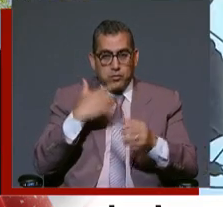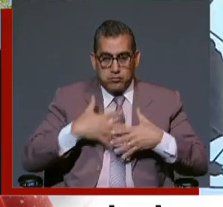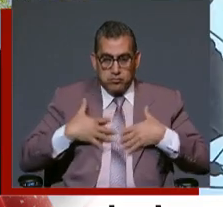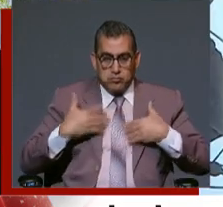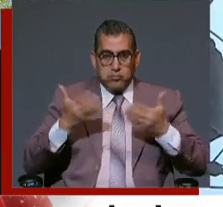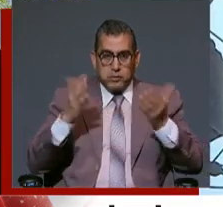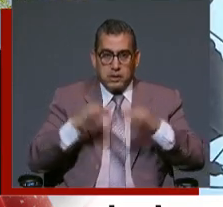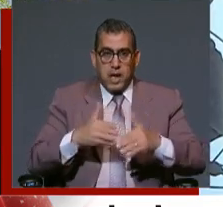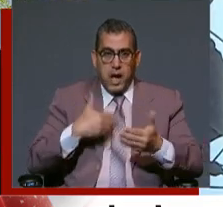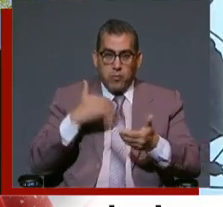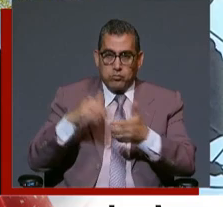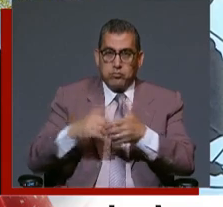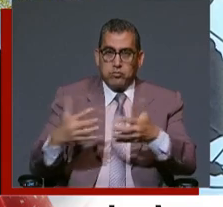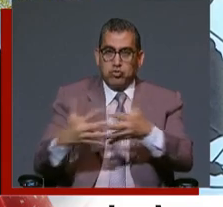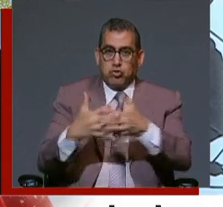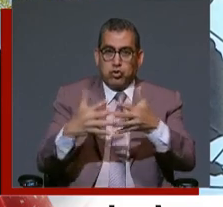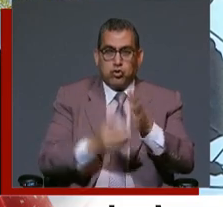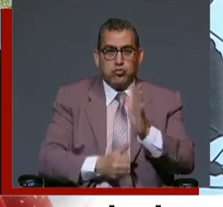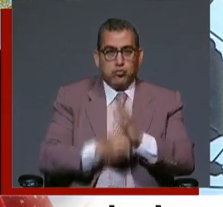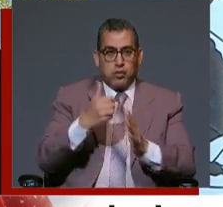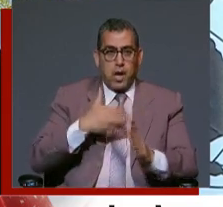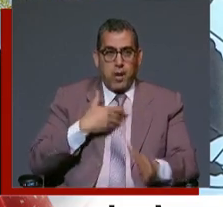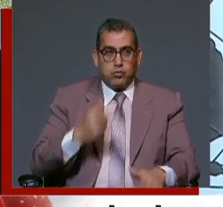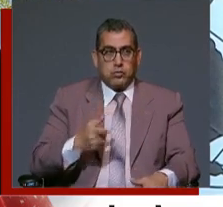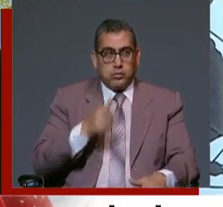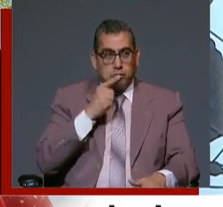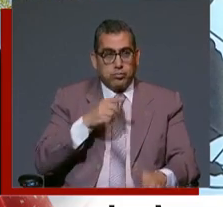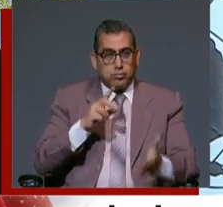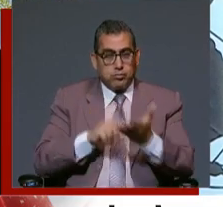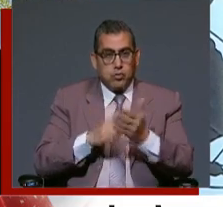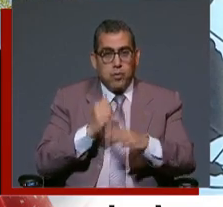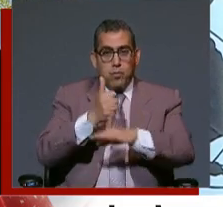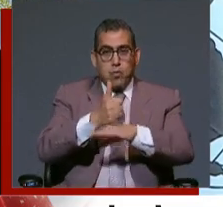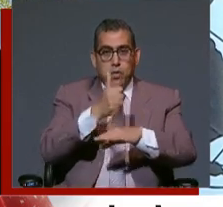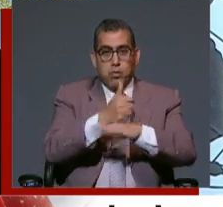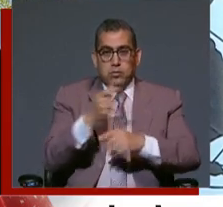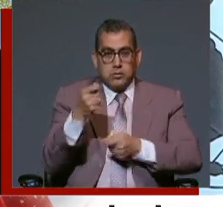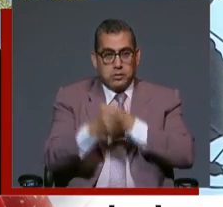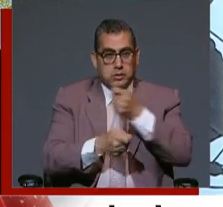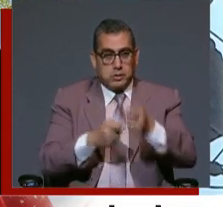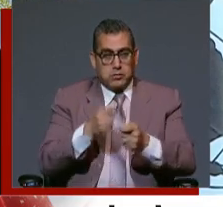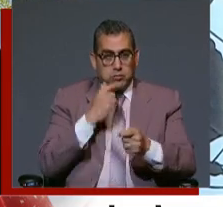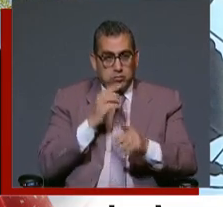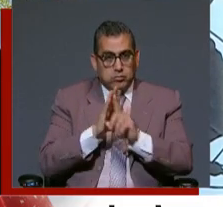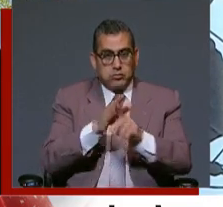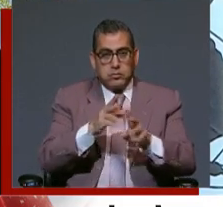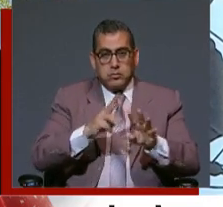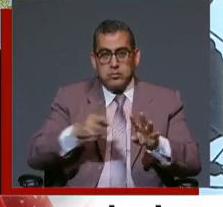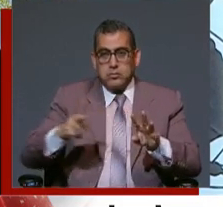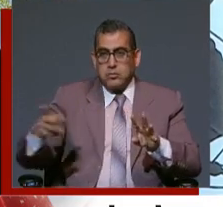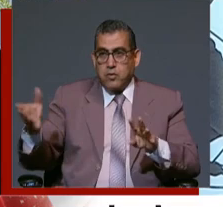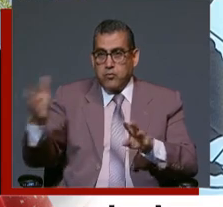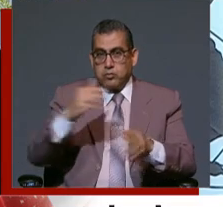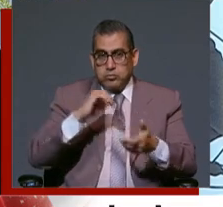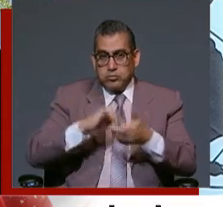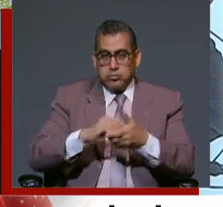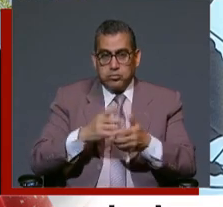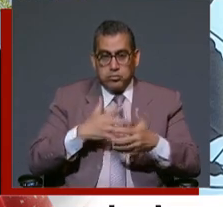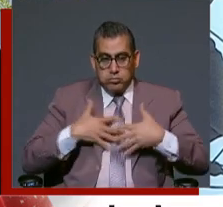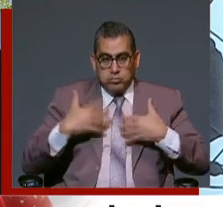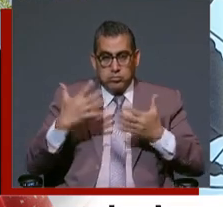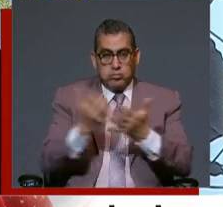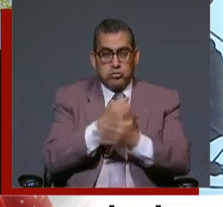للمزيد من الشراكات الناجحة مع المؤسسات التمويلية متعددة الأطراف لتحقيق تطلعات